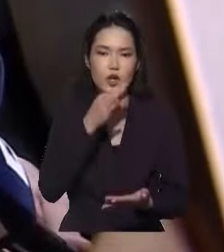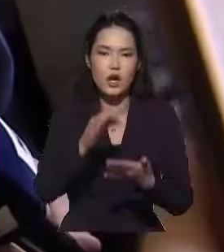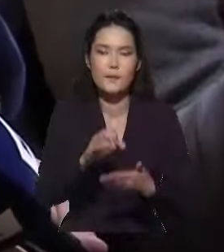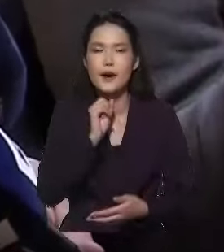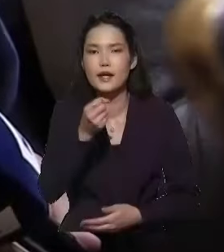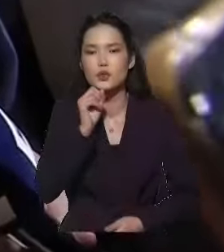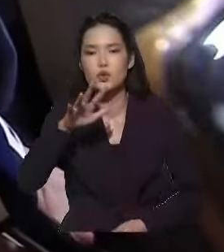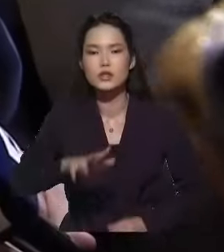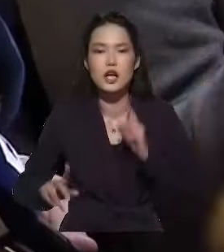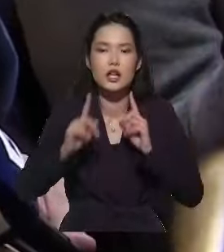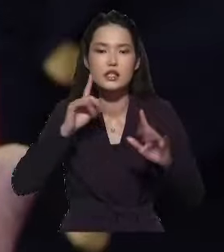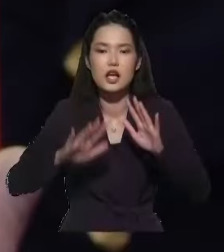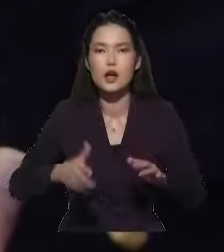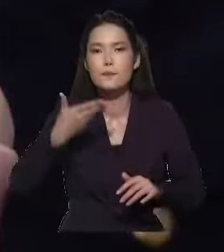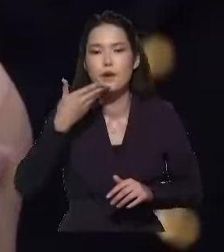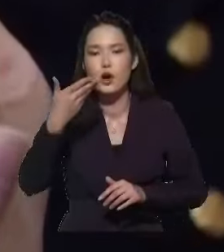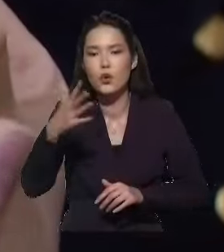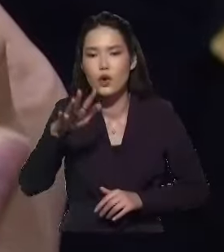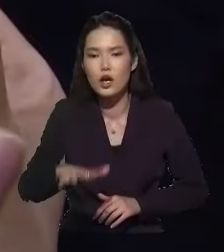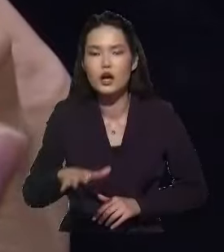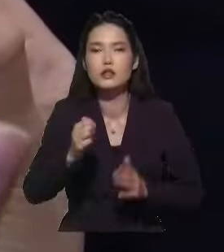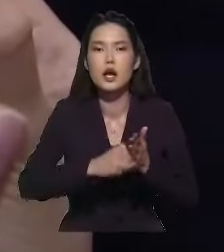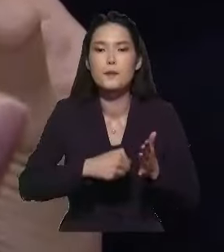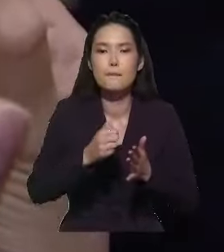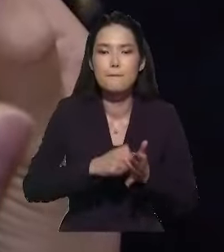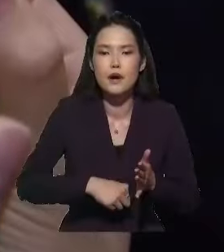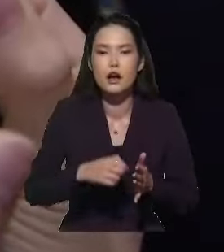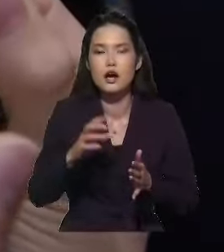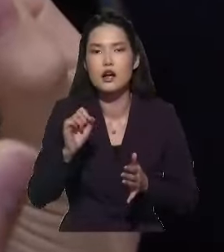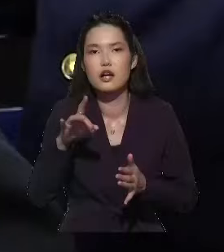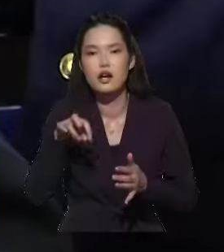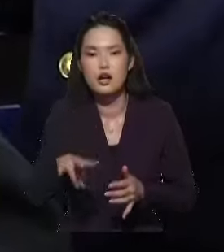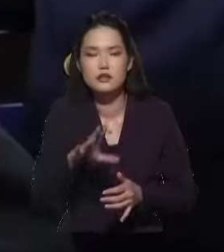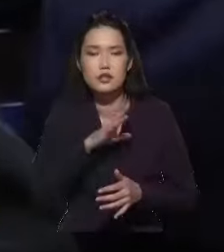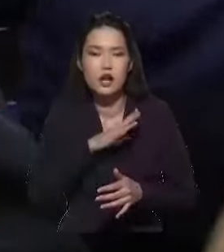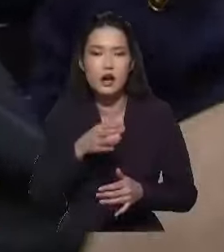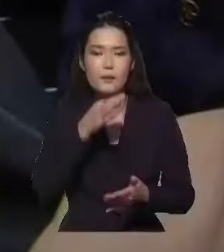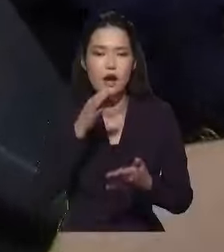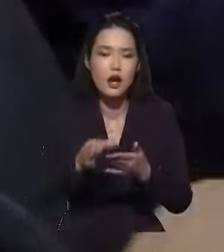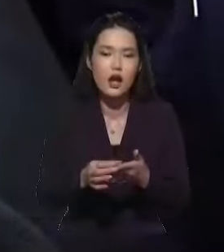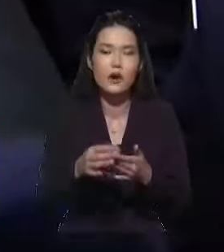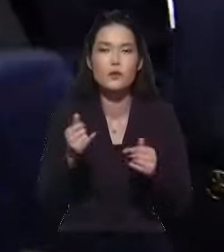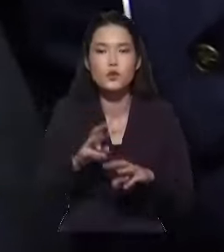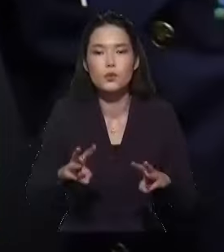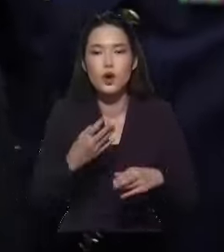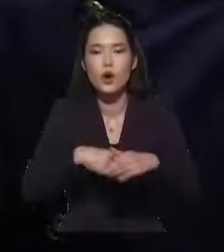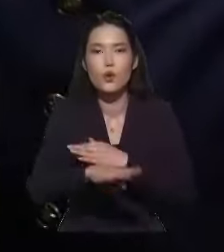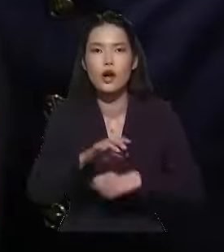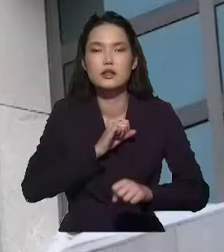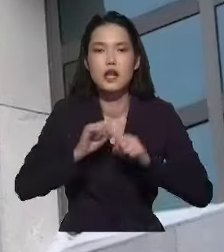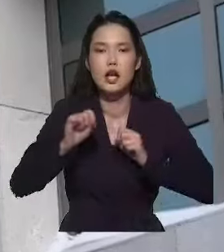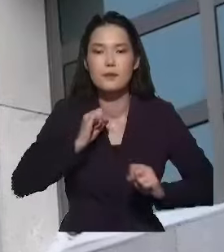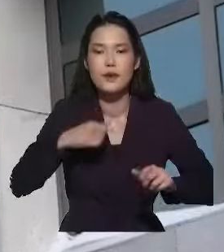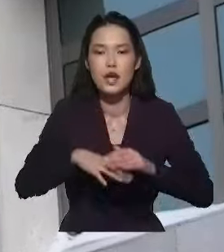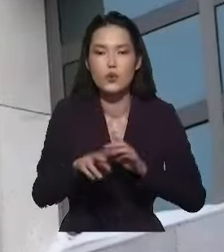кулуарах заседания спросили у Сыздыкова причины отсутствия Аринова, на что тот ответил, что министр уехал в командировку. Но